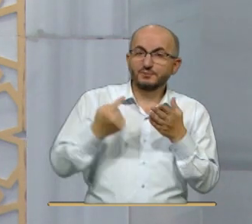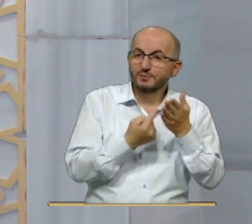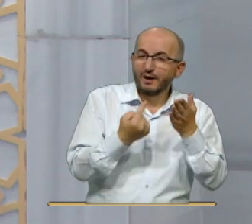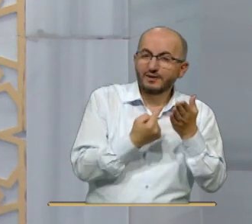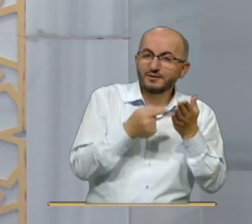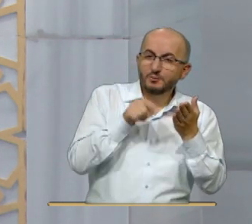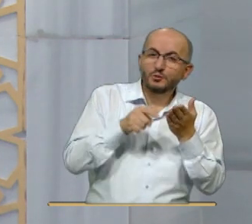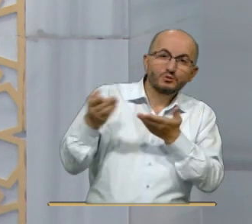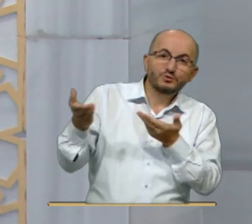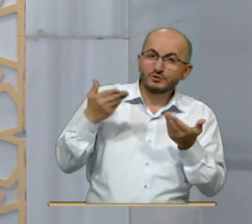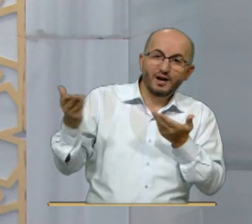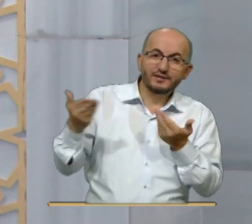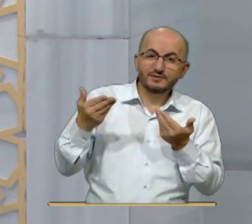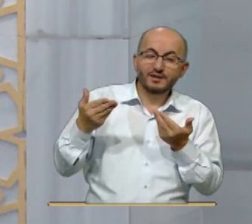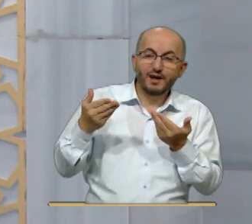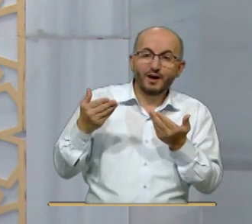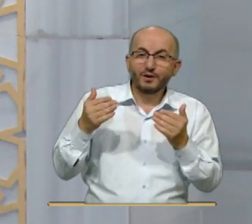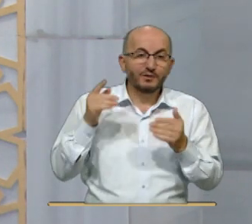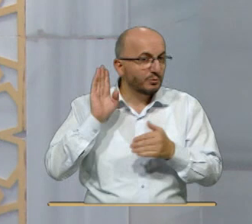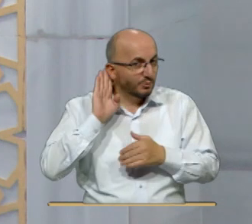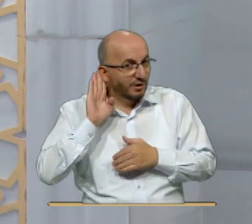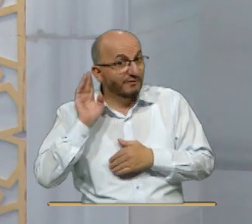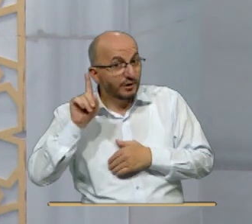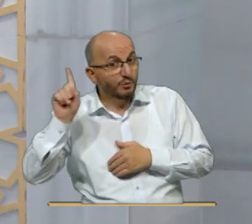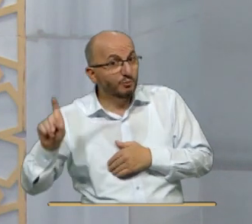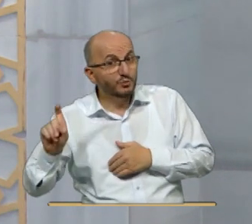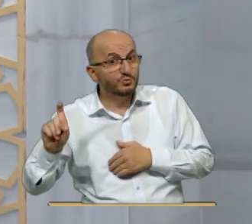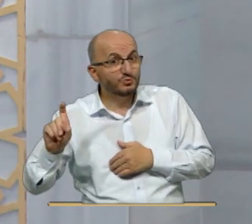Kur'an'ın bu çağrısına ne kadar kulak veriyoruz?